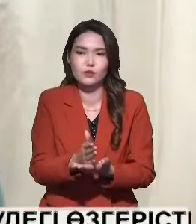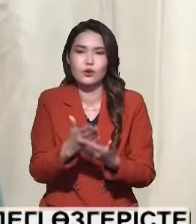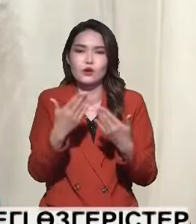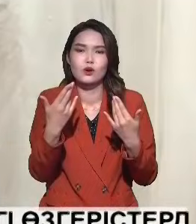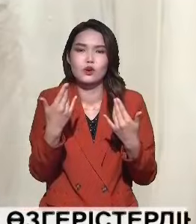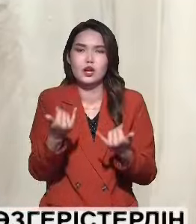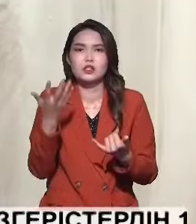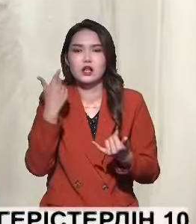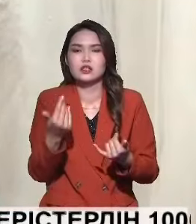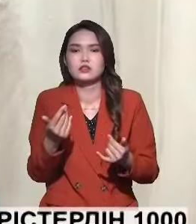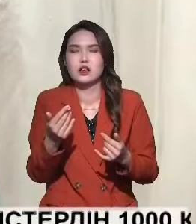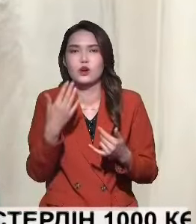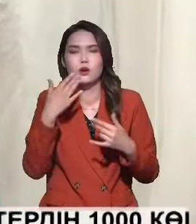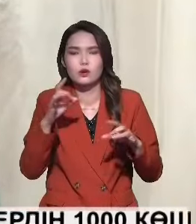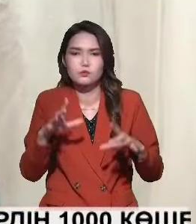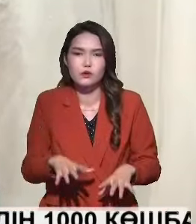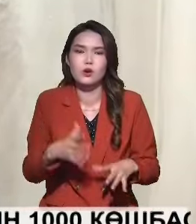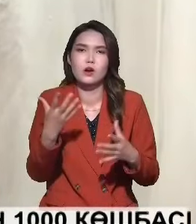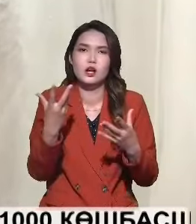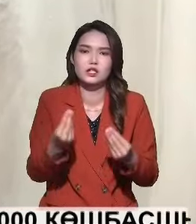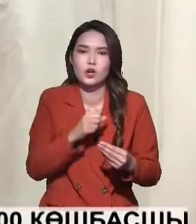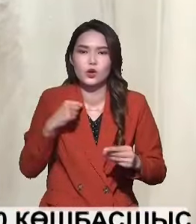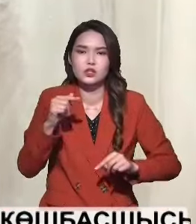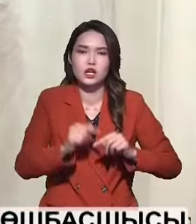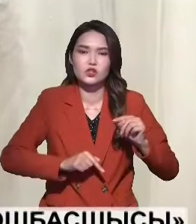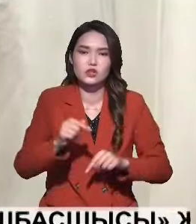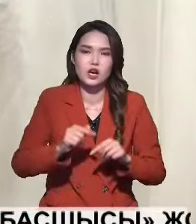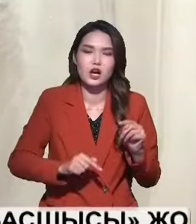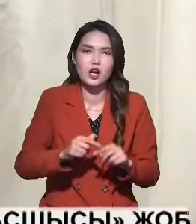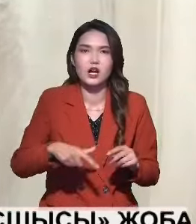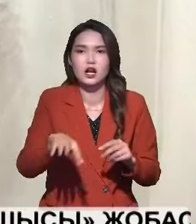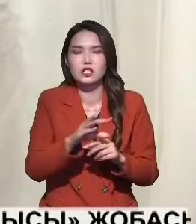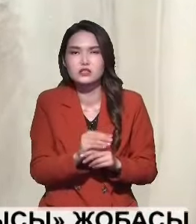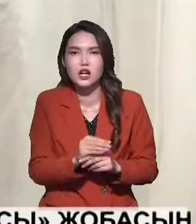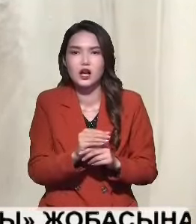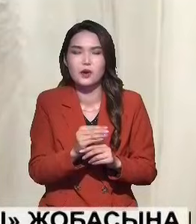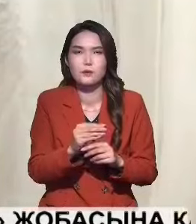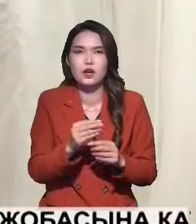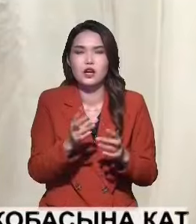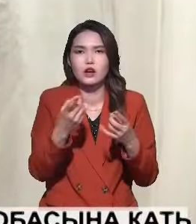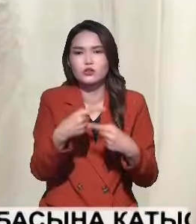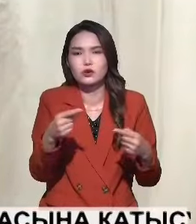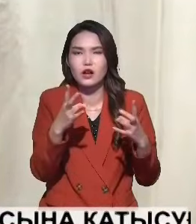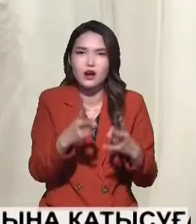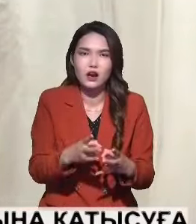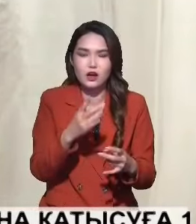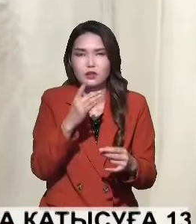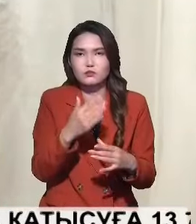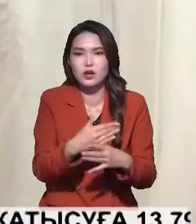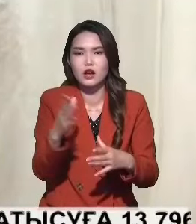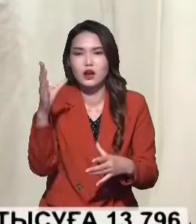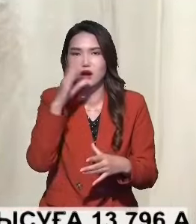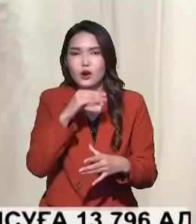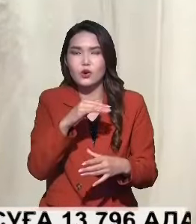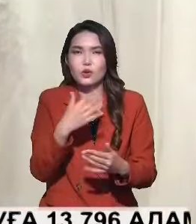жатқан кезде біз өзіміздің жақындарымызды түрлі тағдырдың тауқыметінен қорғай аламыз. Мысал үшін бәрімізде бала бағып